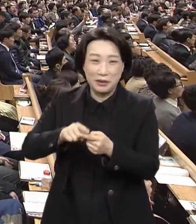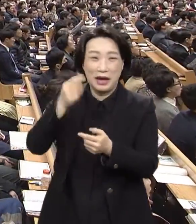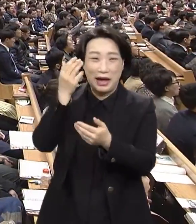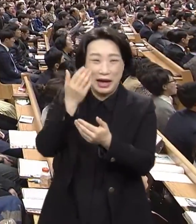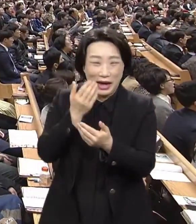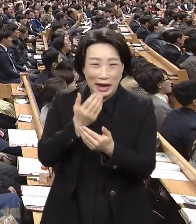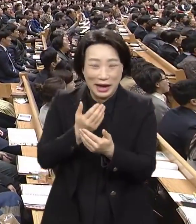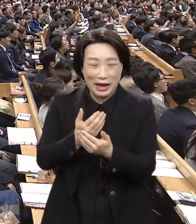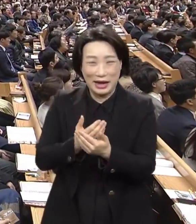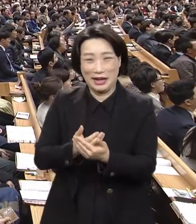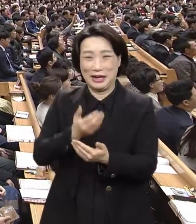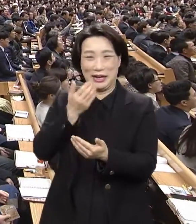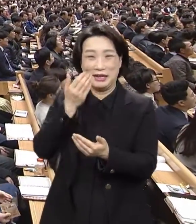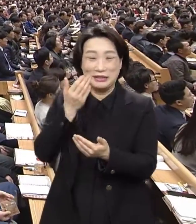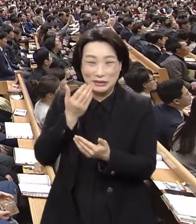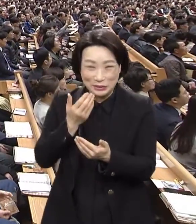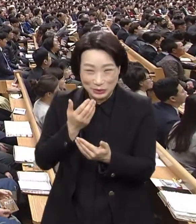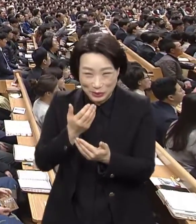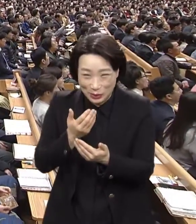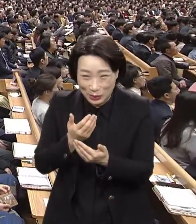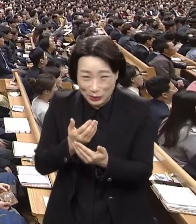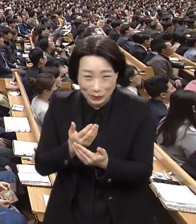뜻대로